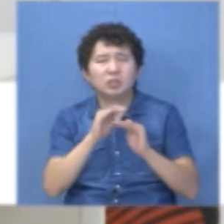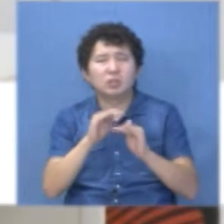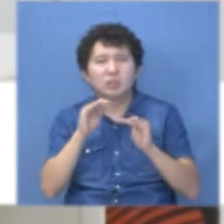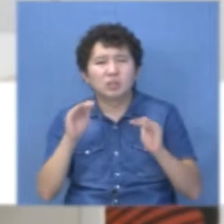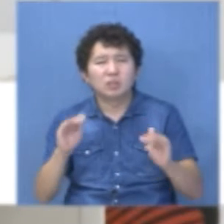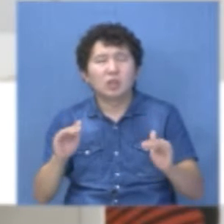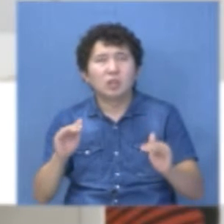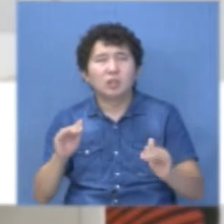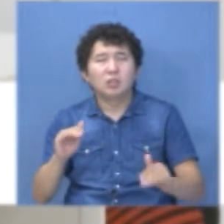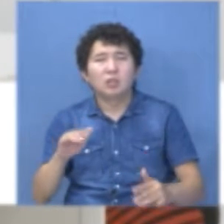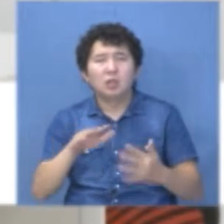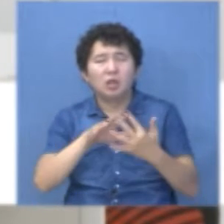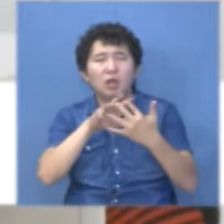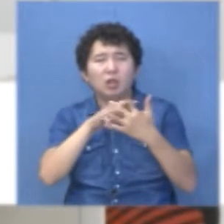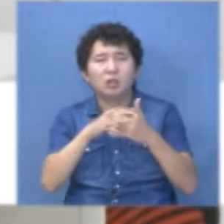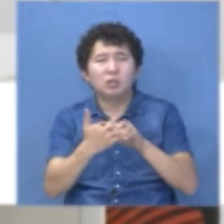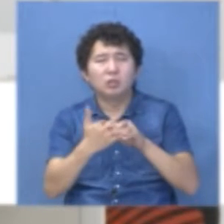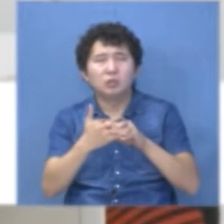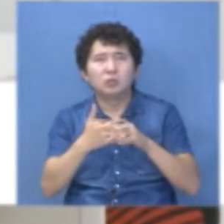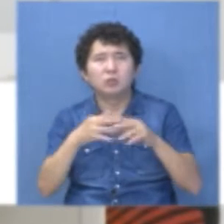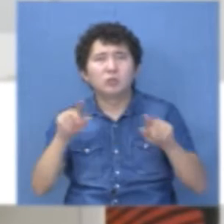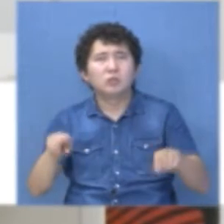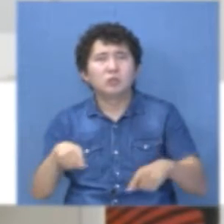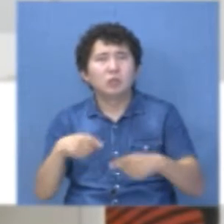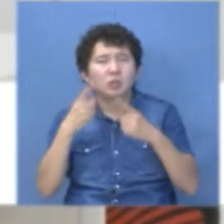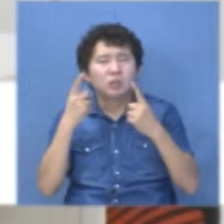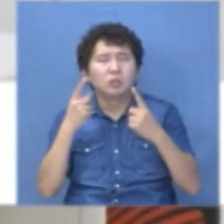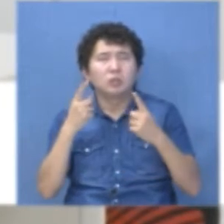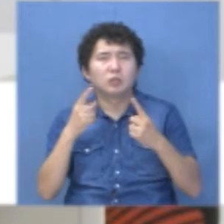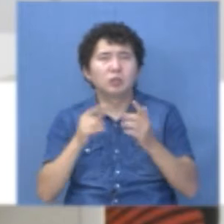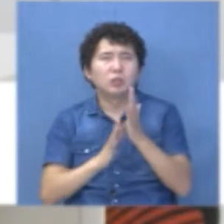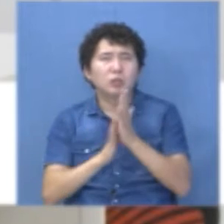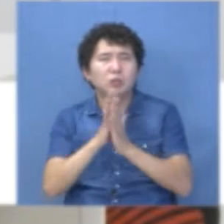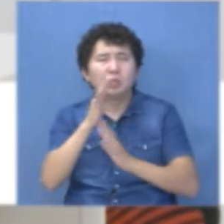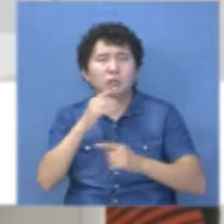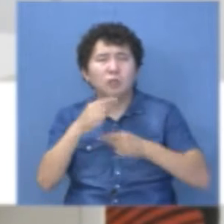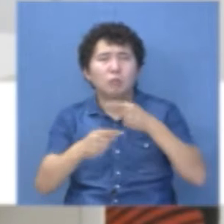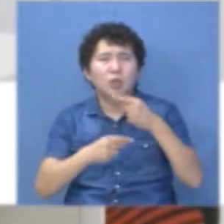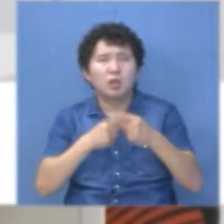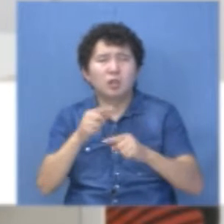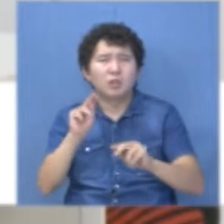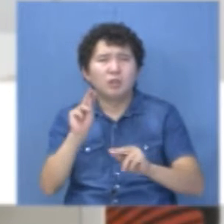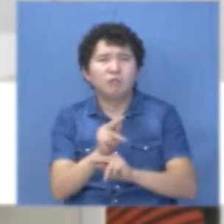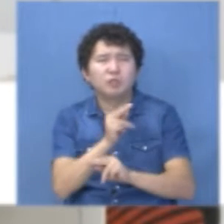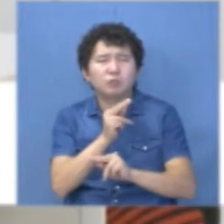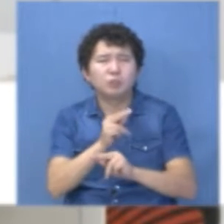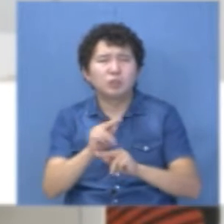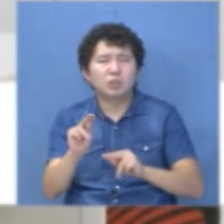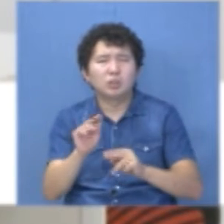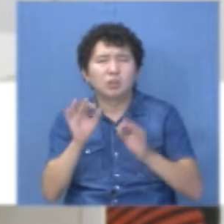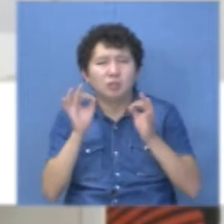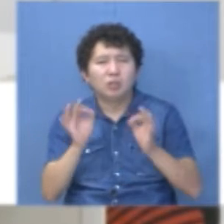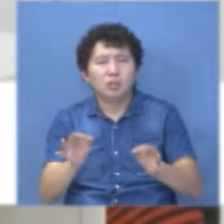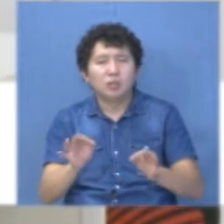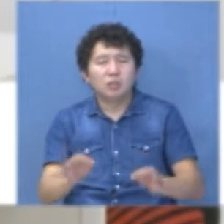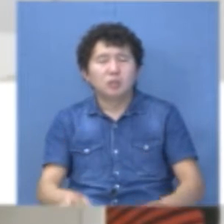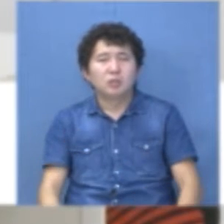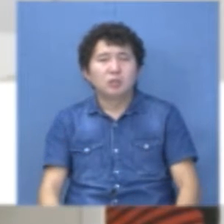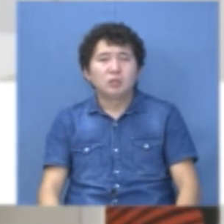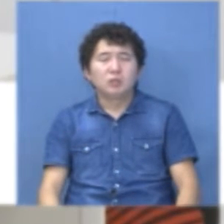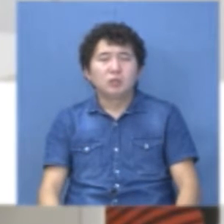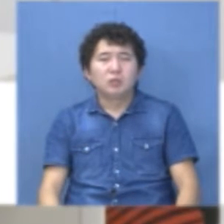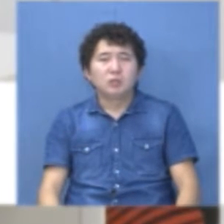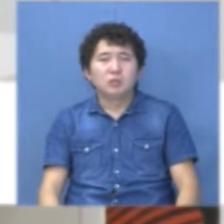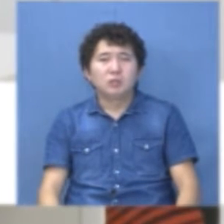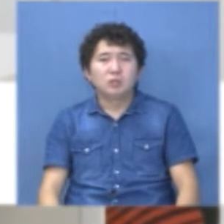мақсаты ауылдың дамуына үлес қосып, өркениетті ұрпақ тәрбиелеу. Ал мына кабинет дизайны заманауи бағытта жабдықталған. Кешенде сонымен